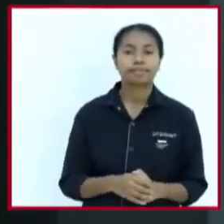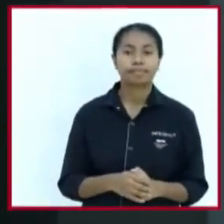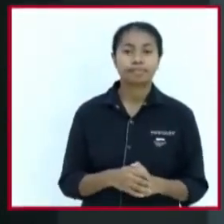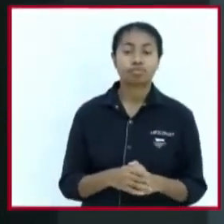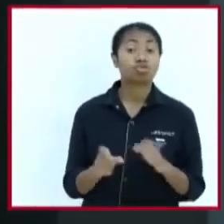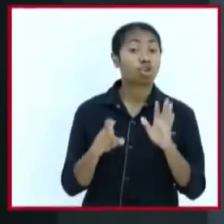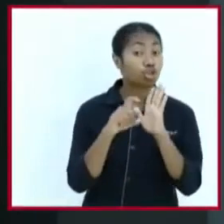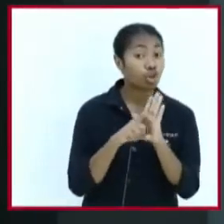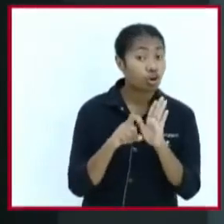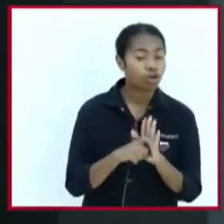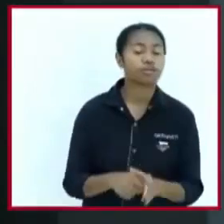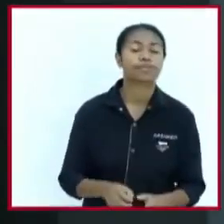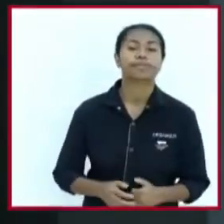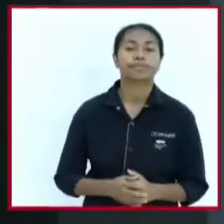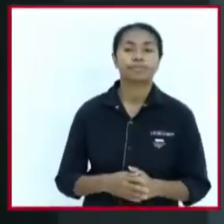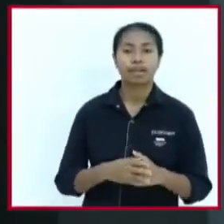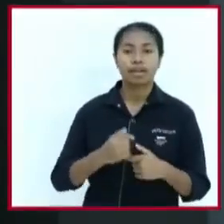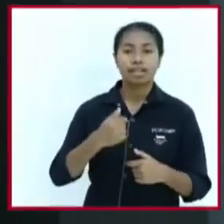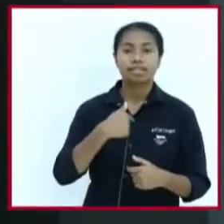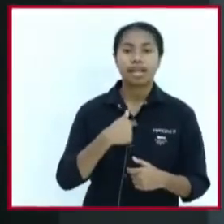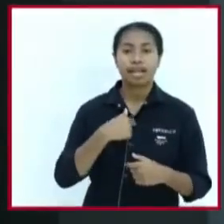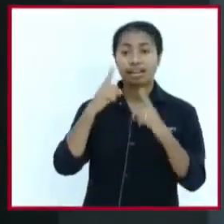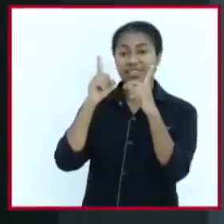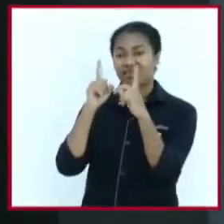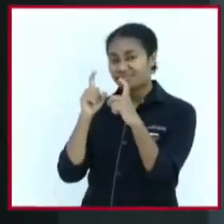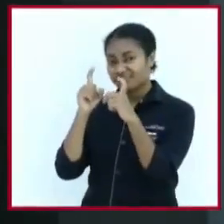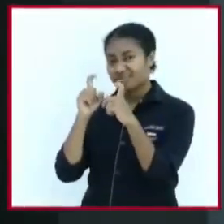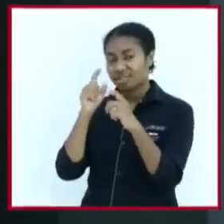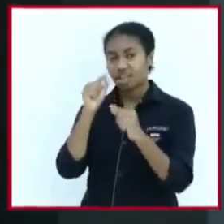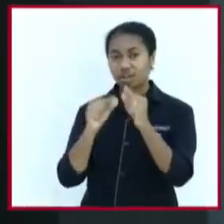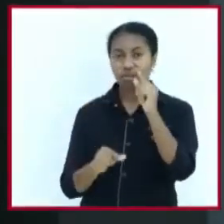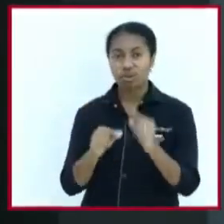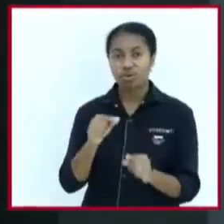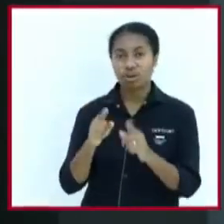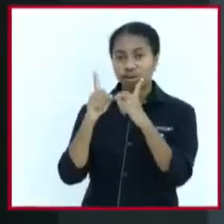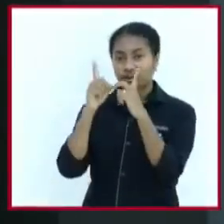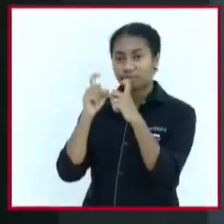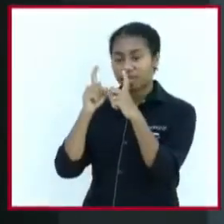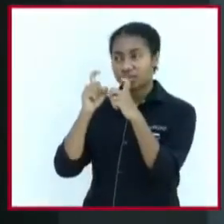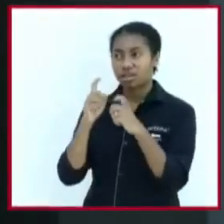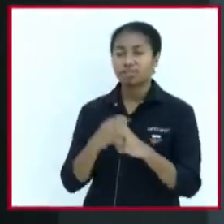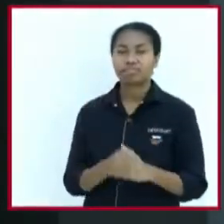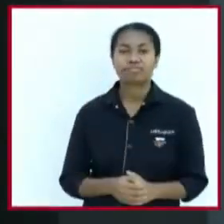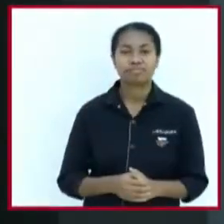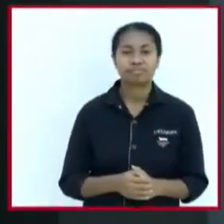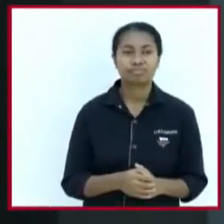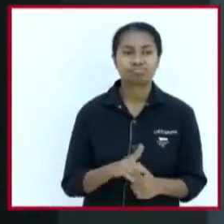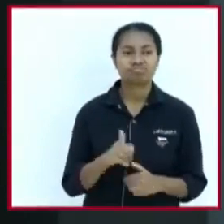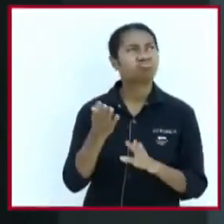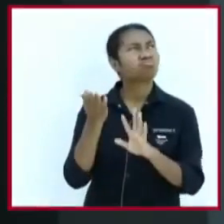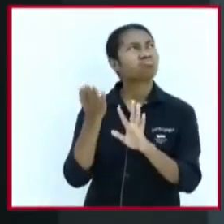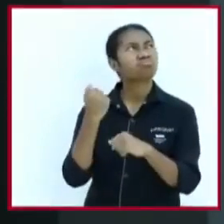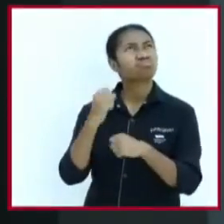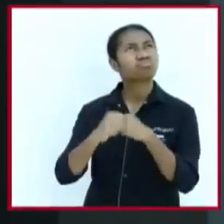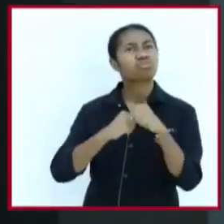Hai misalnya saya pacaran sama orang ini tempo dulu kira-kira tahun